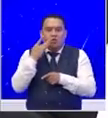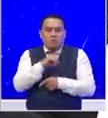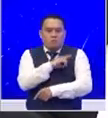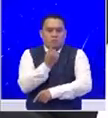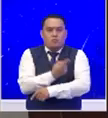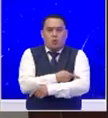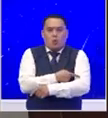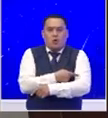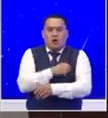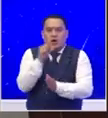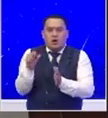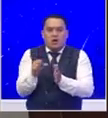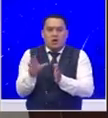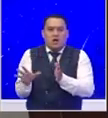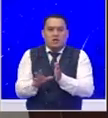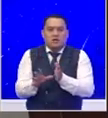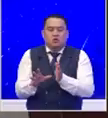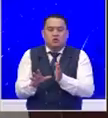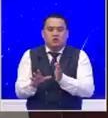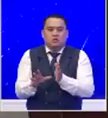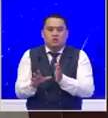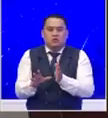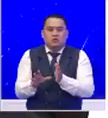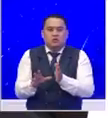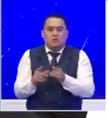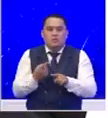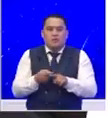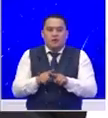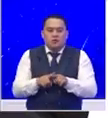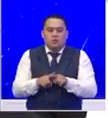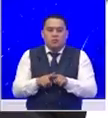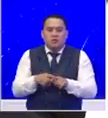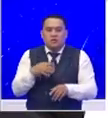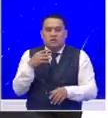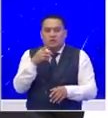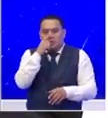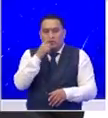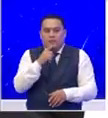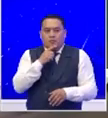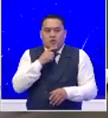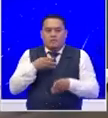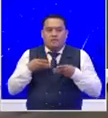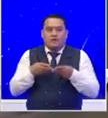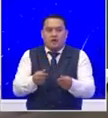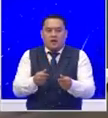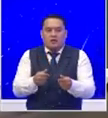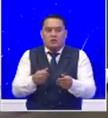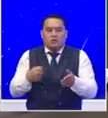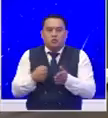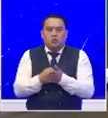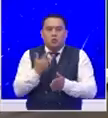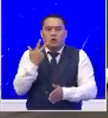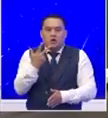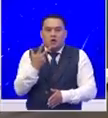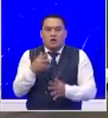мощное электромагнитное излучение. Потом вот незаметно влияет на здоровье. Локатор до 3 километра